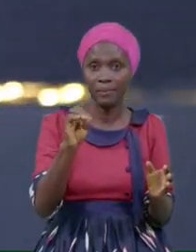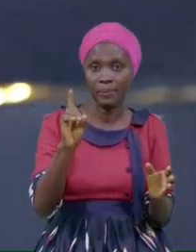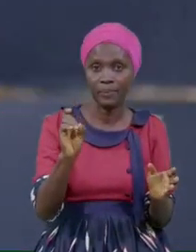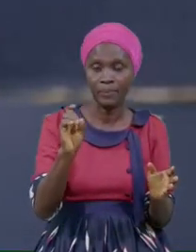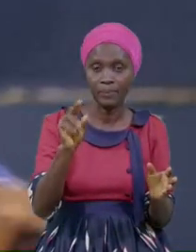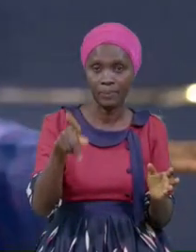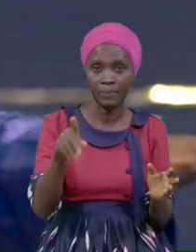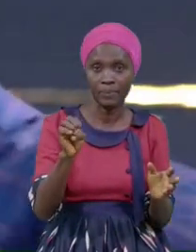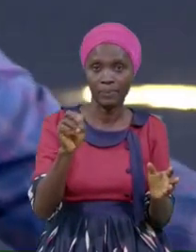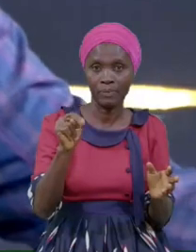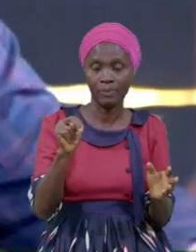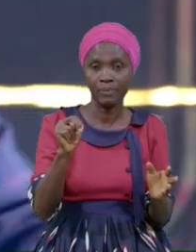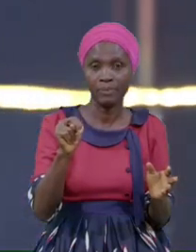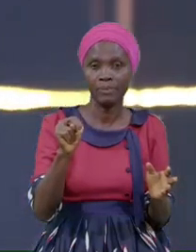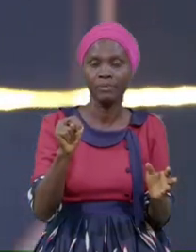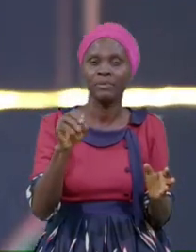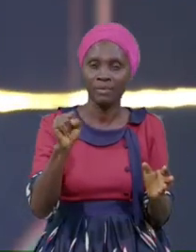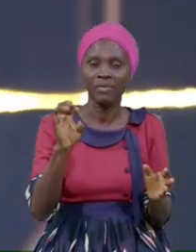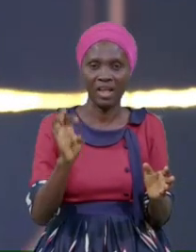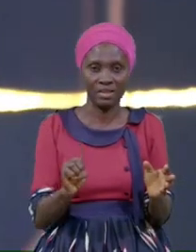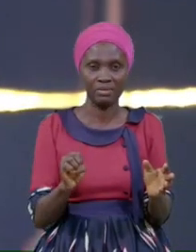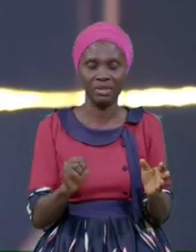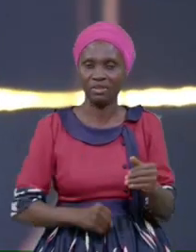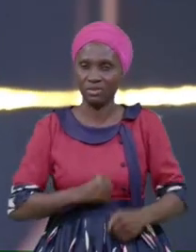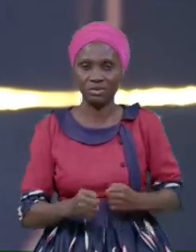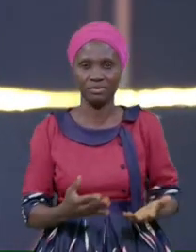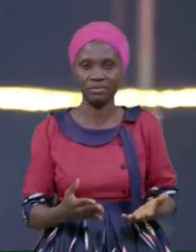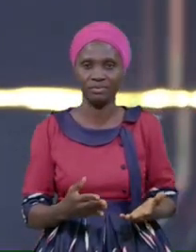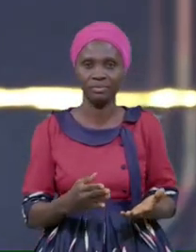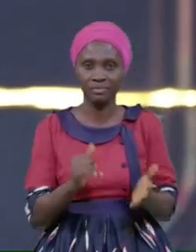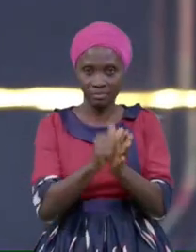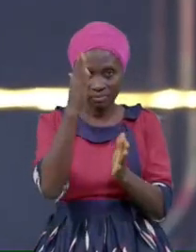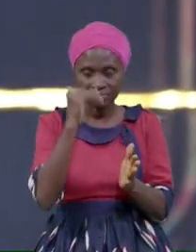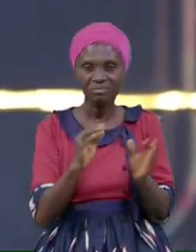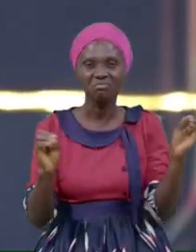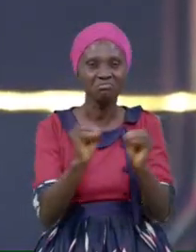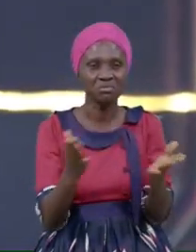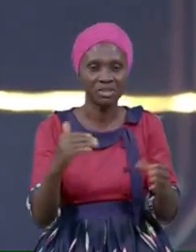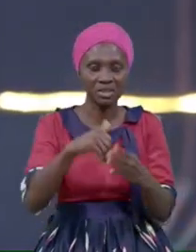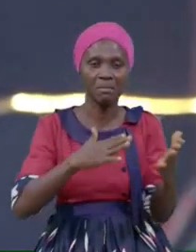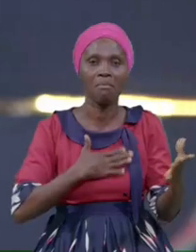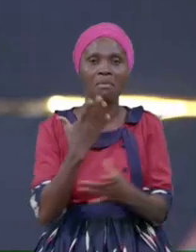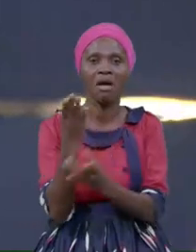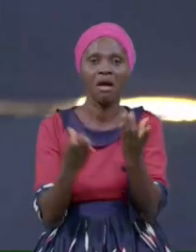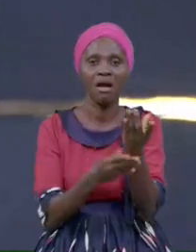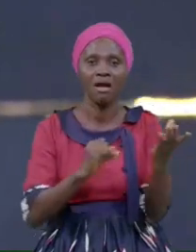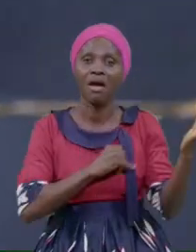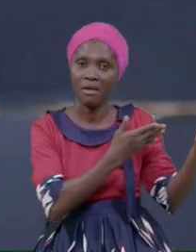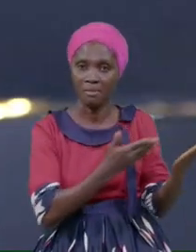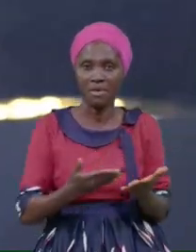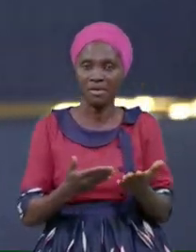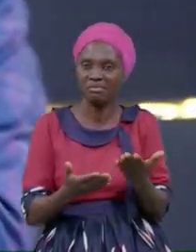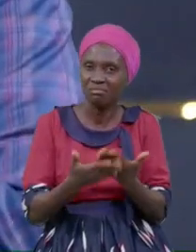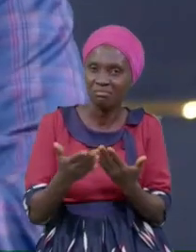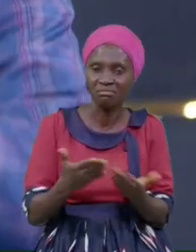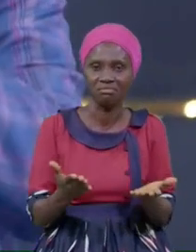rien dans mes mains je n'amène. Je m'accroche simplement à la croix et la grâce le fera pour toi.